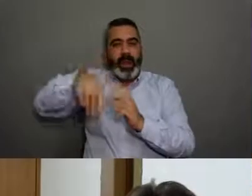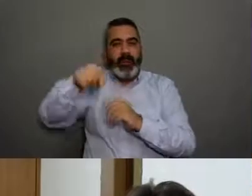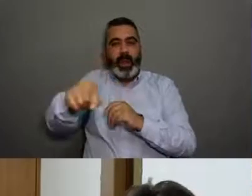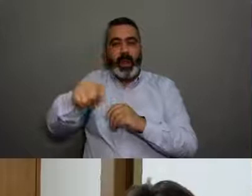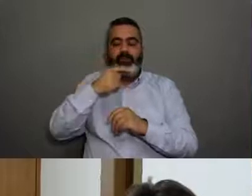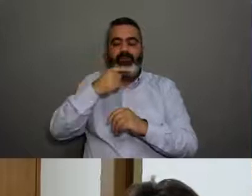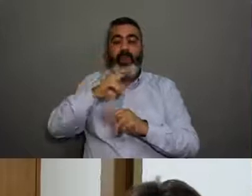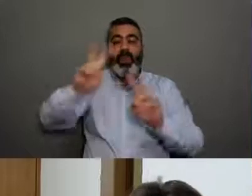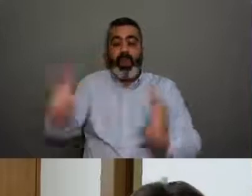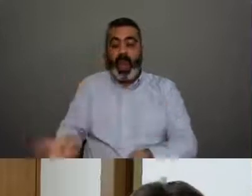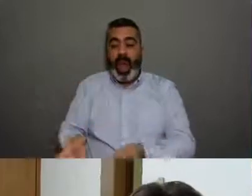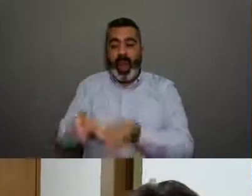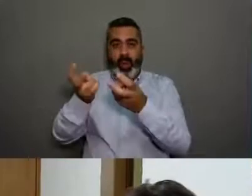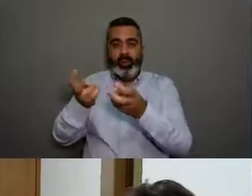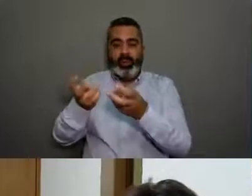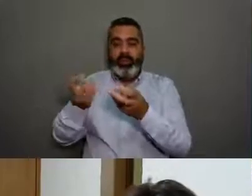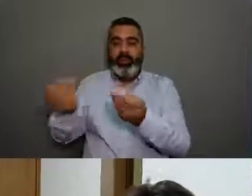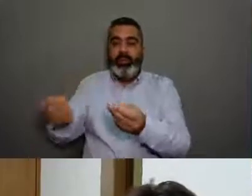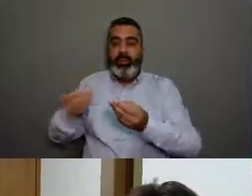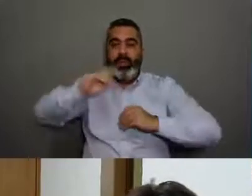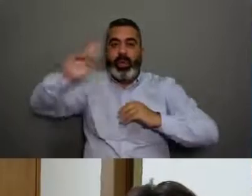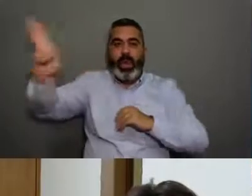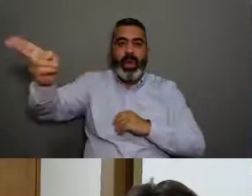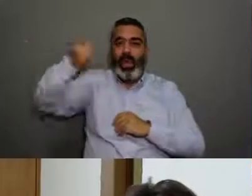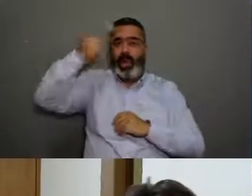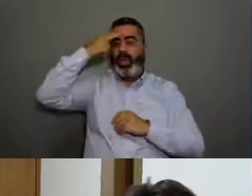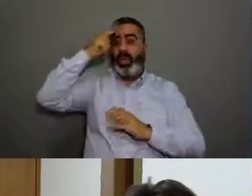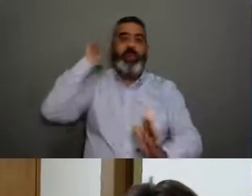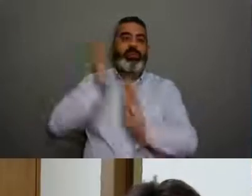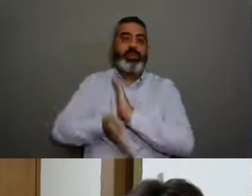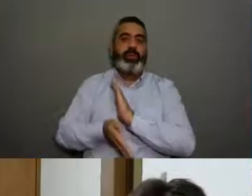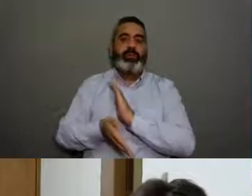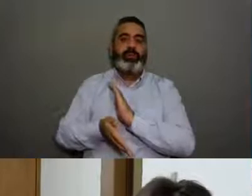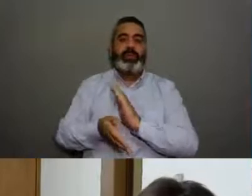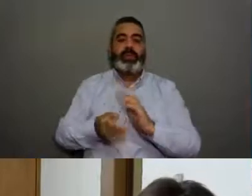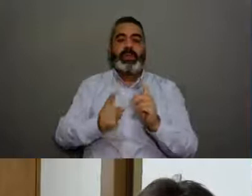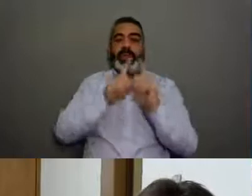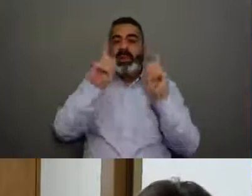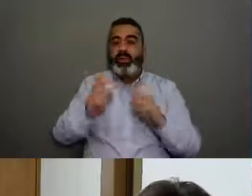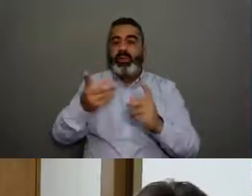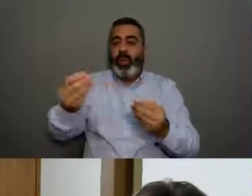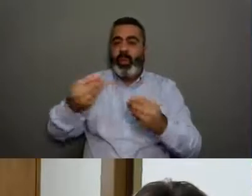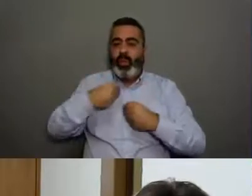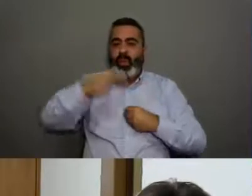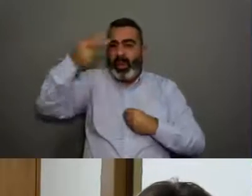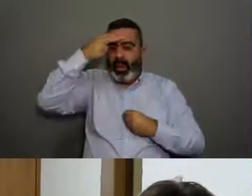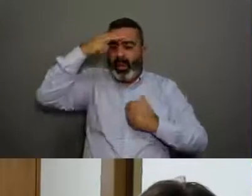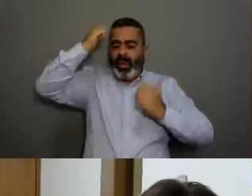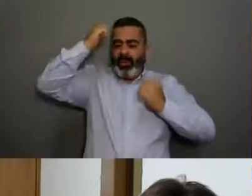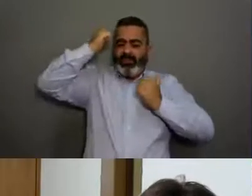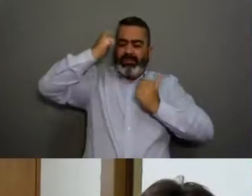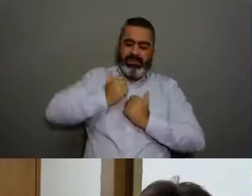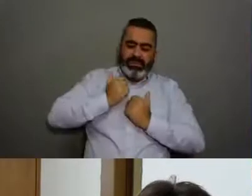διάγνωση δίνει χαρακτηριστικά τα οποία μπορεί να είναι πολύ καταπιεστικά, γιατί πίσω από